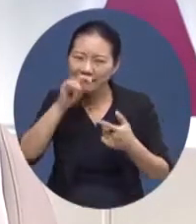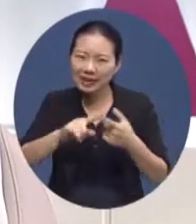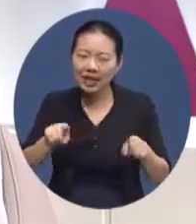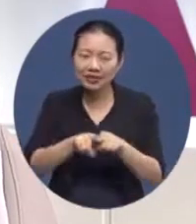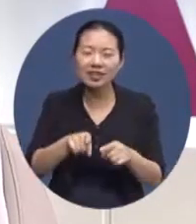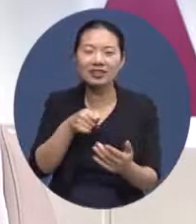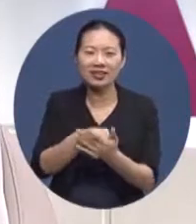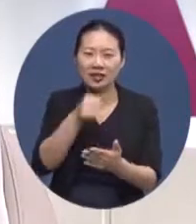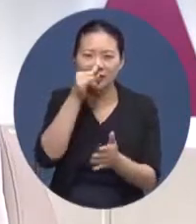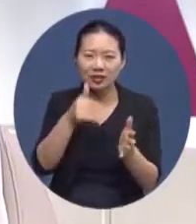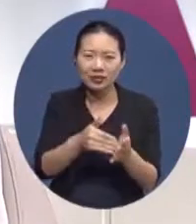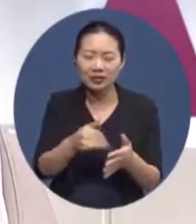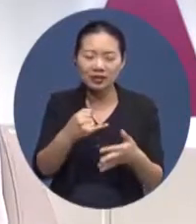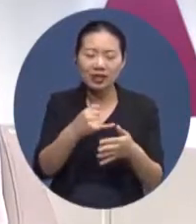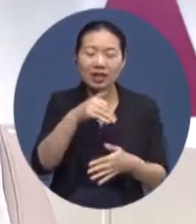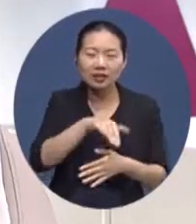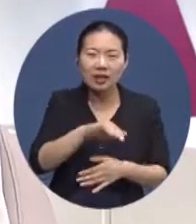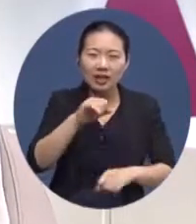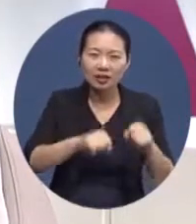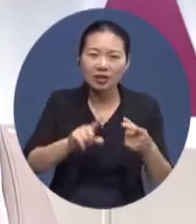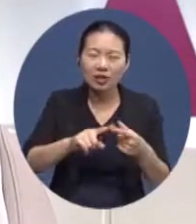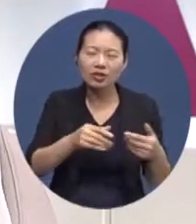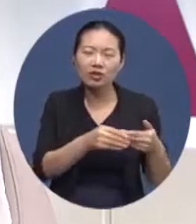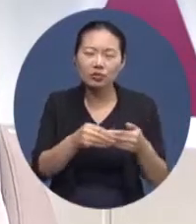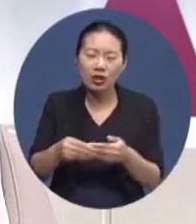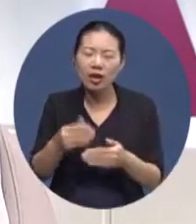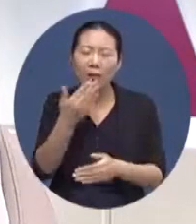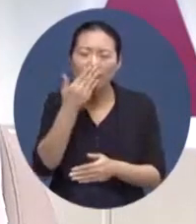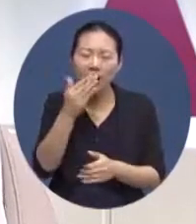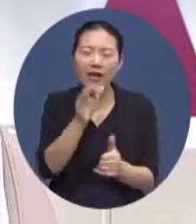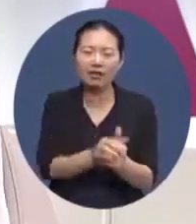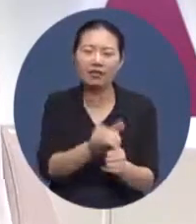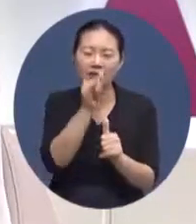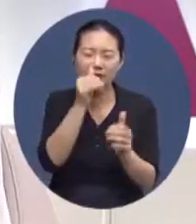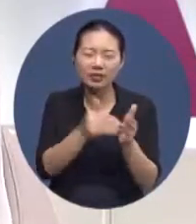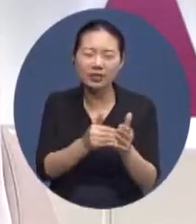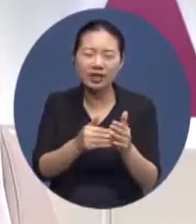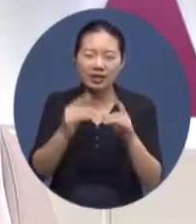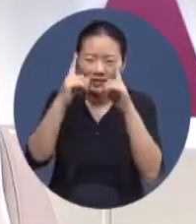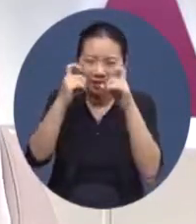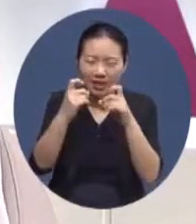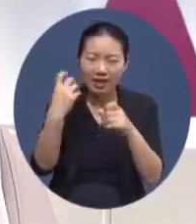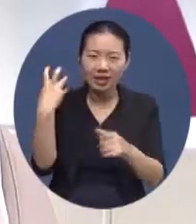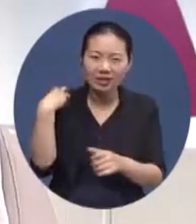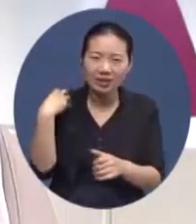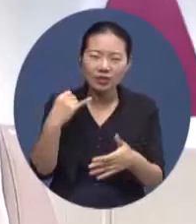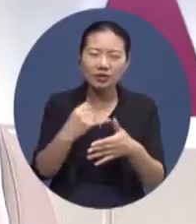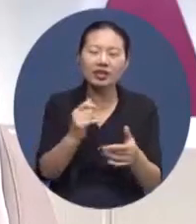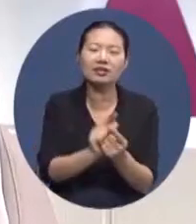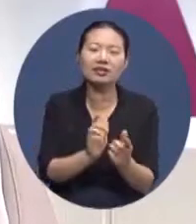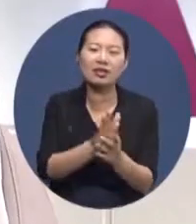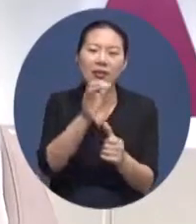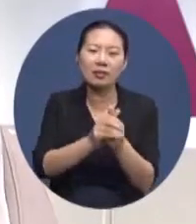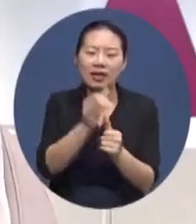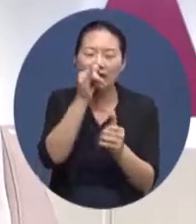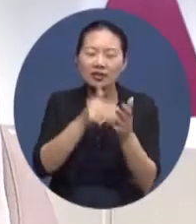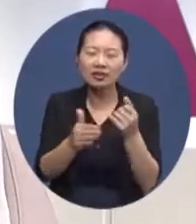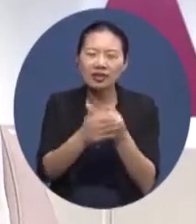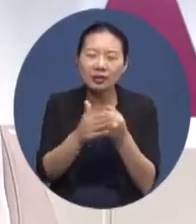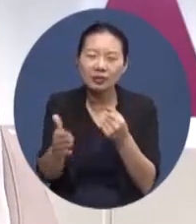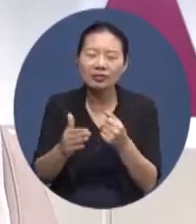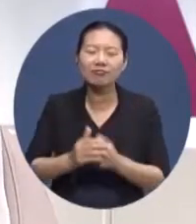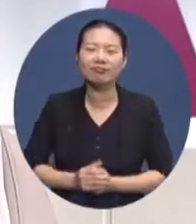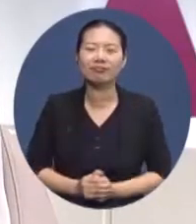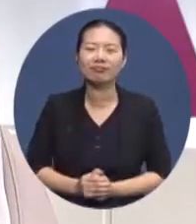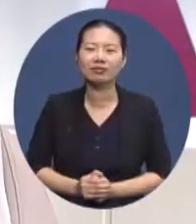정하시고 지윤이가 거기 가서 활동하는 것도 주도적으로 하게 하고 사진 촬영 같은 것도 지윤이가 직접 하게 하고 해서